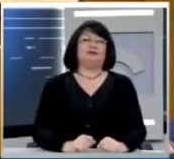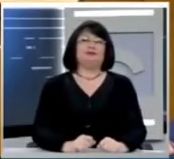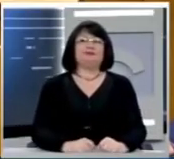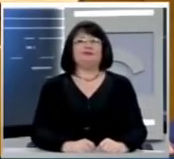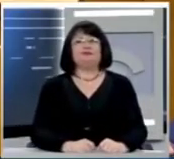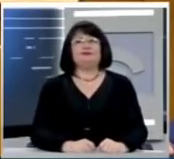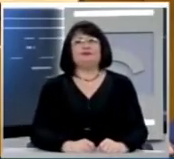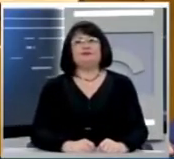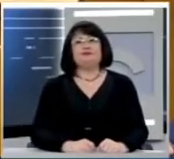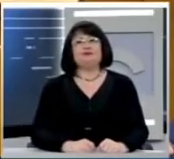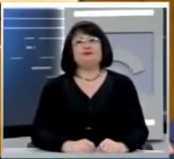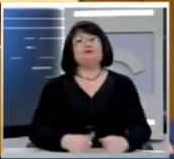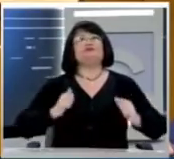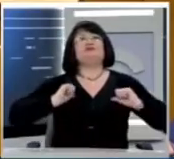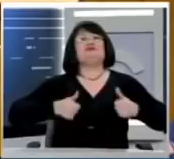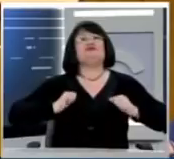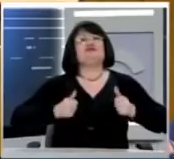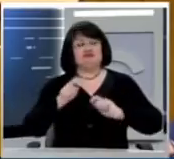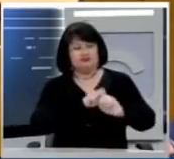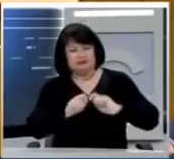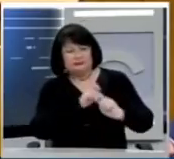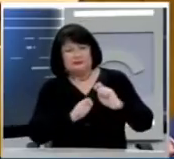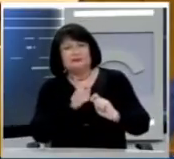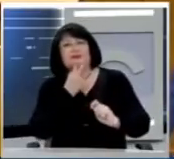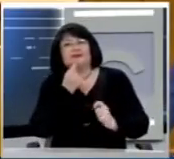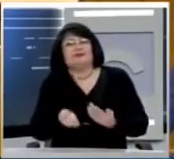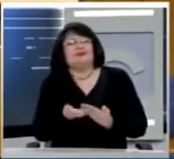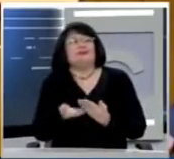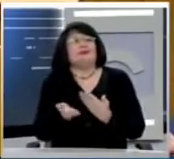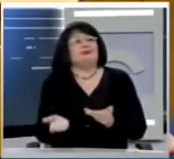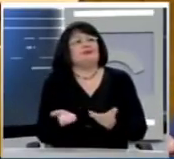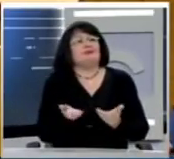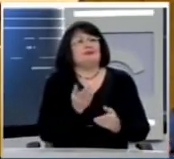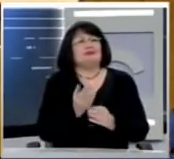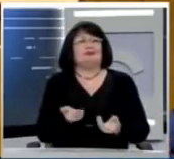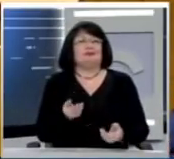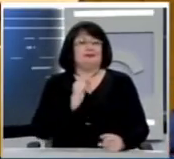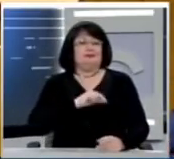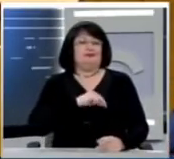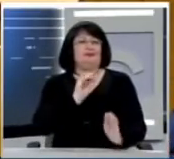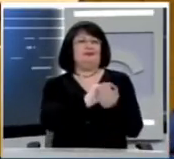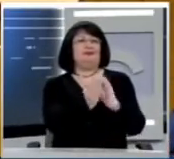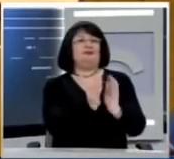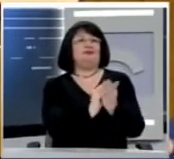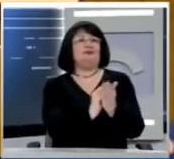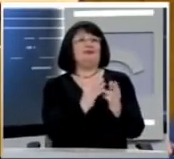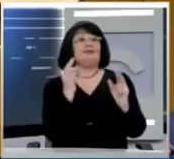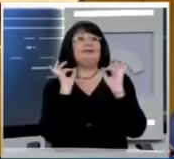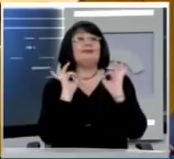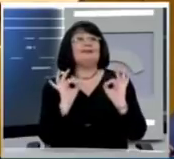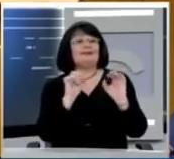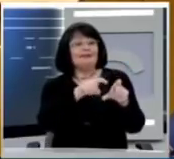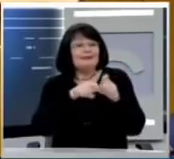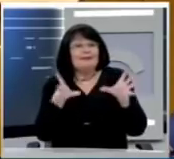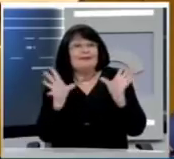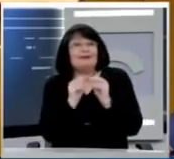ή και με την ανάληψη πρωτοβουλειών νομοθέτησης που διευκόλυναν την πρόσβαση των συμφερόντων συγκεκριμένων εταιριών στον χώρο του φαρμάκου.